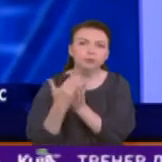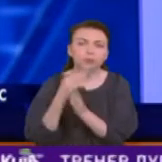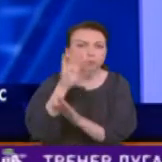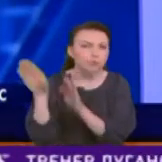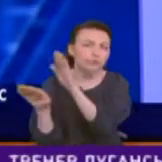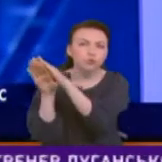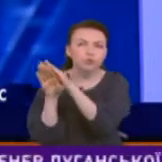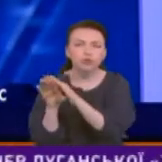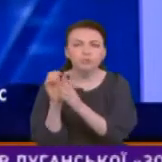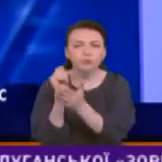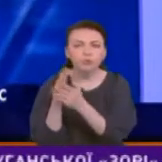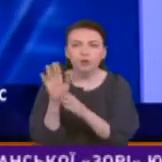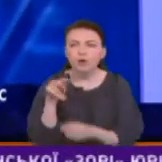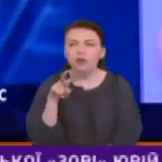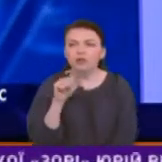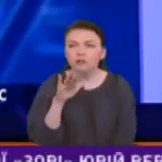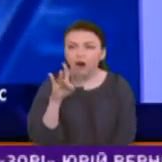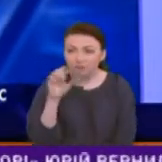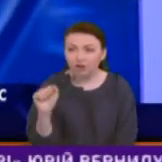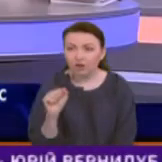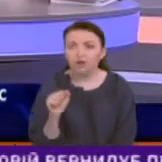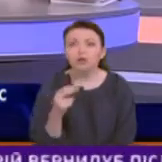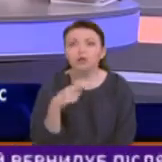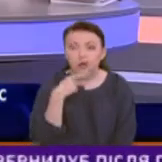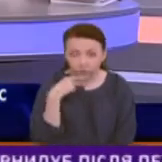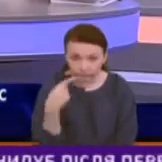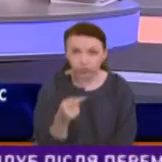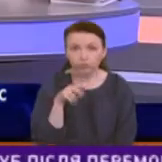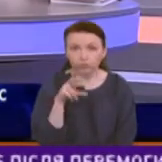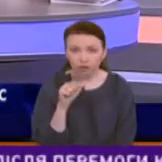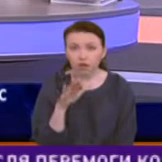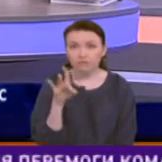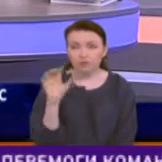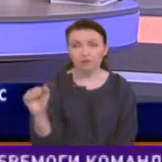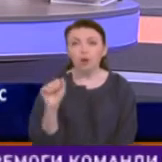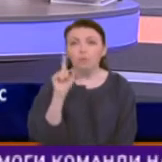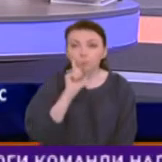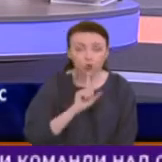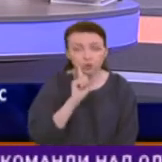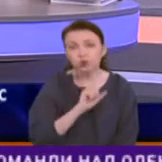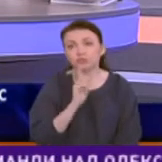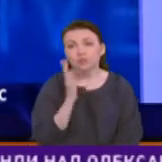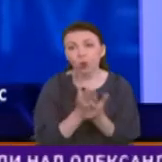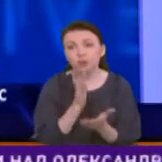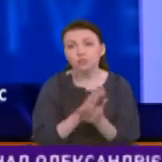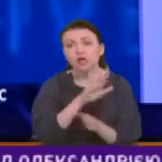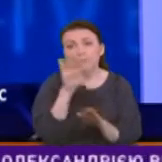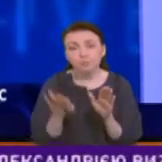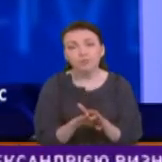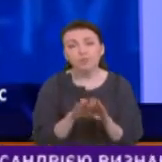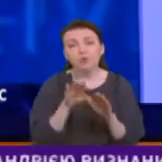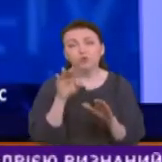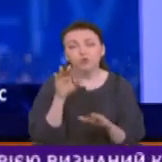підпорядкування. Але я думаю, що ні, лавра, саме от лавра. Так я ж про лавру і кажу, да, що вона поки що вона знаходиться в